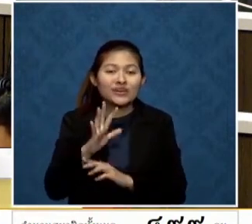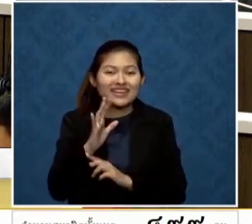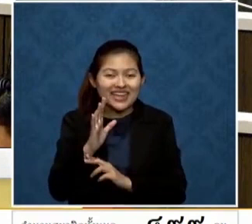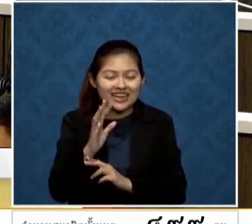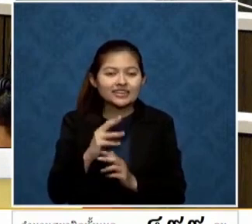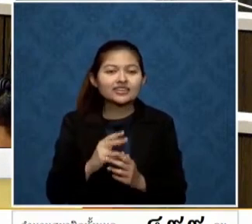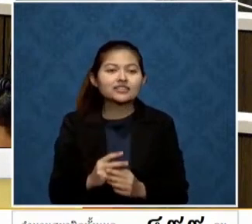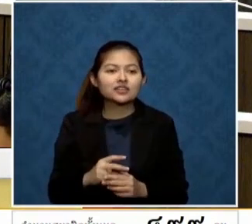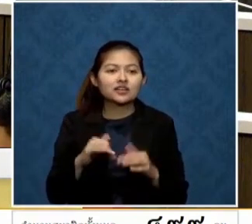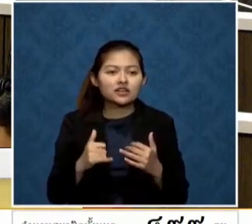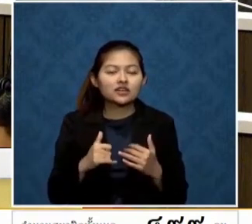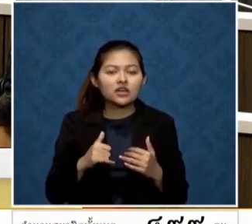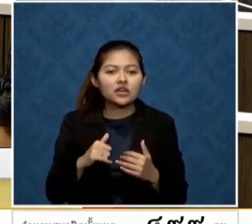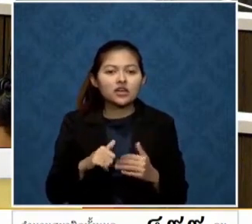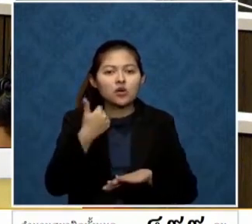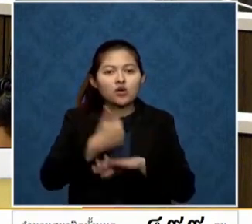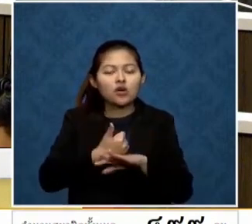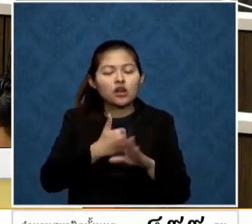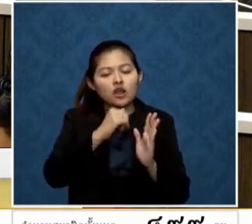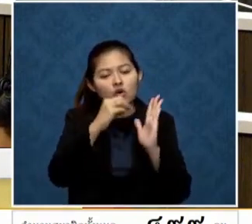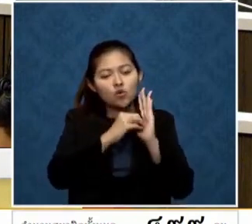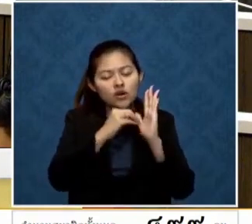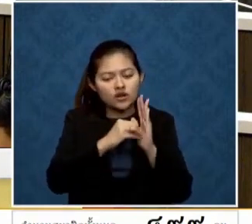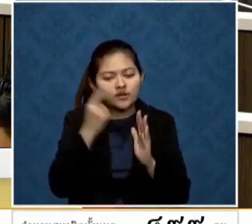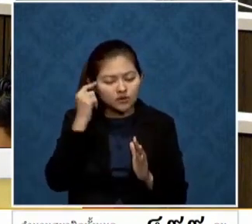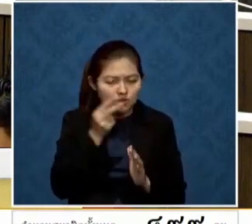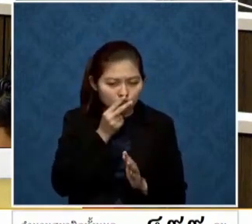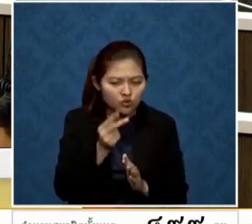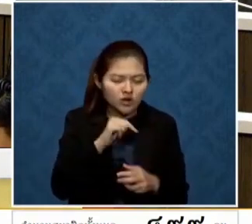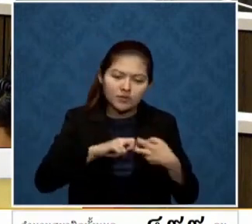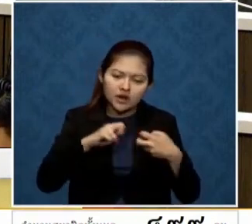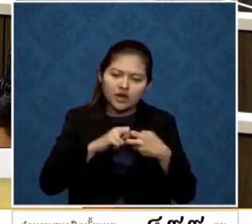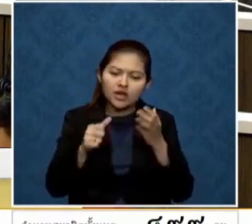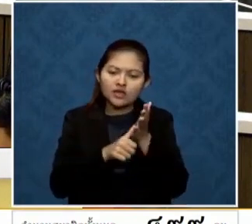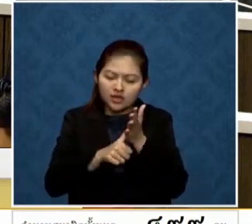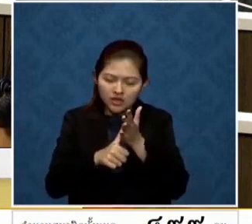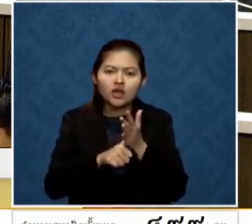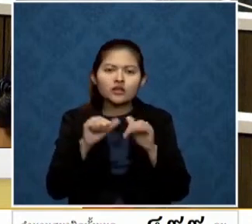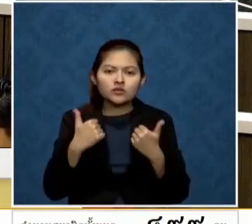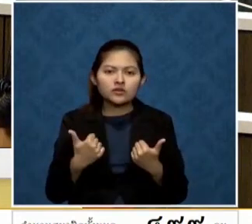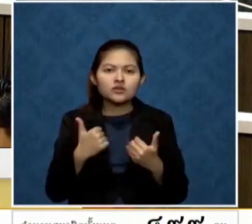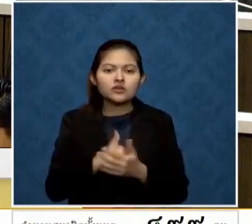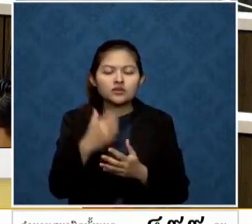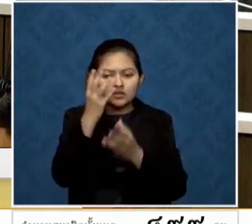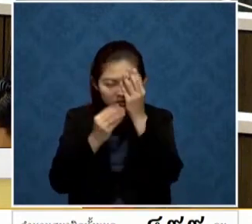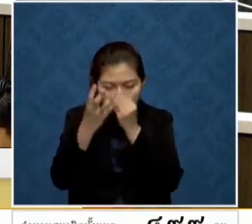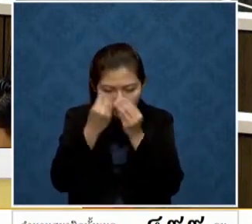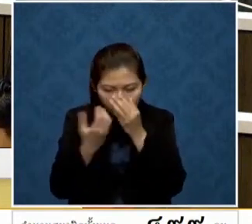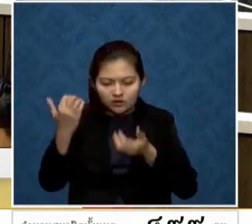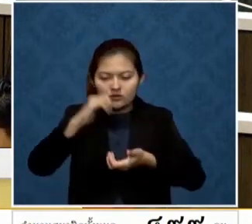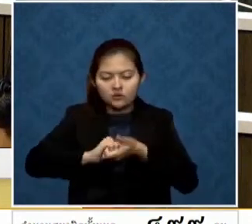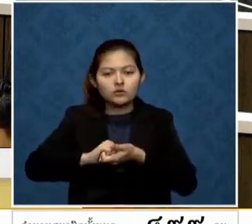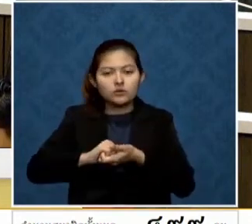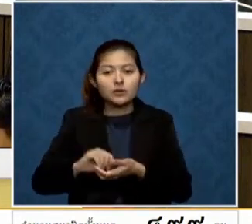ท่านผู้ว่าชัดชาติก็ได้ลงมาดูแล้วแล้วก็กำลังหาทางแก้ไขปัญหาอยู่นะครับอาจจะมีการศึกษาร่วมกันระหว่าง